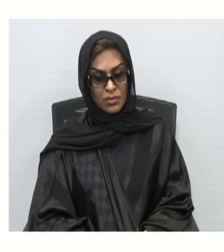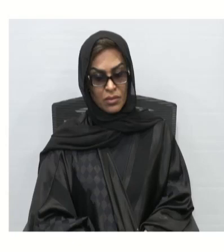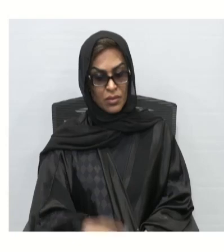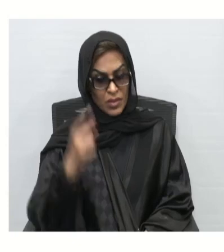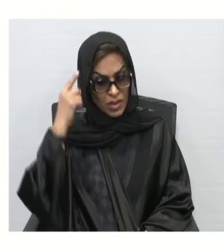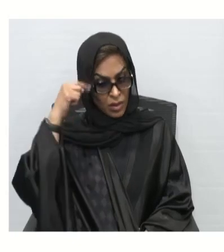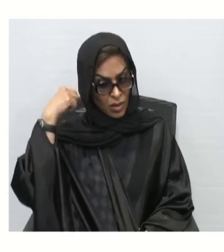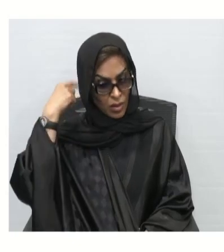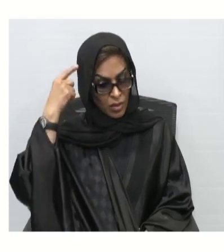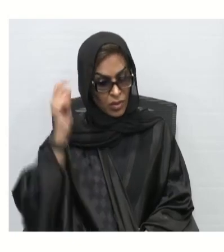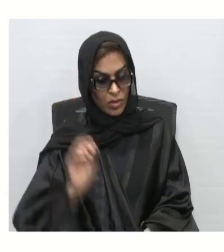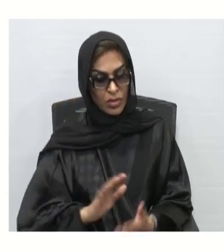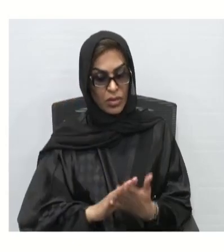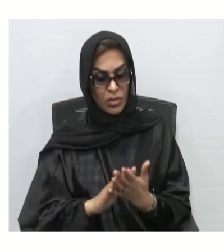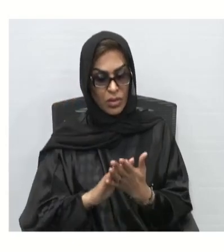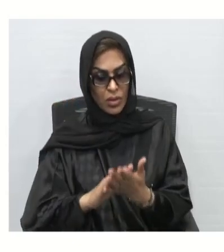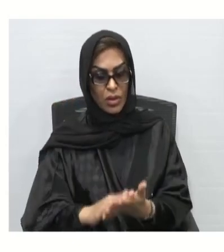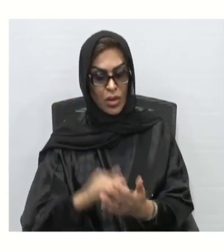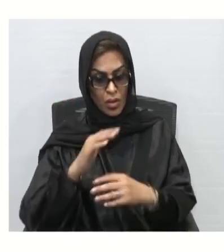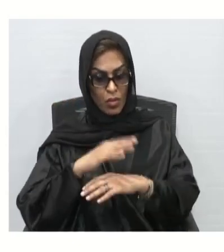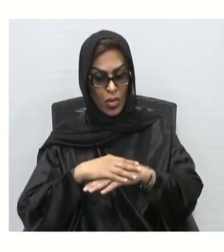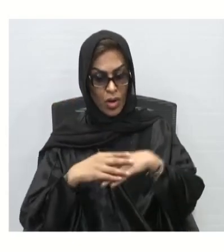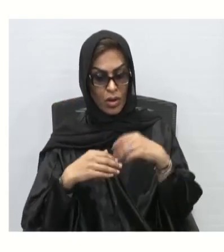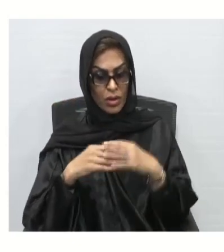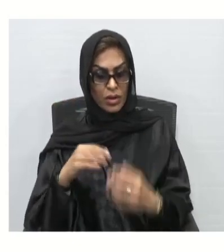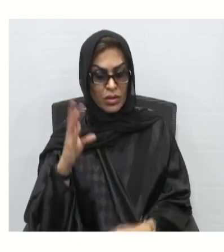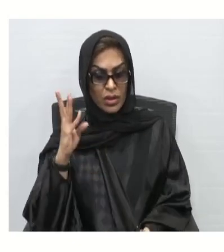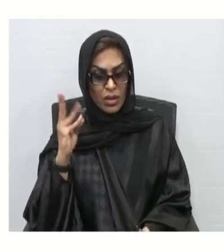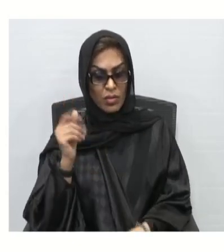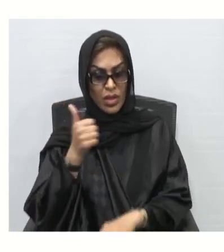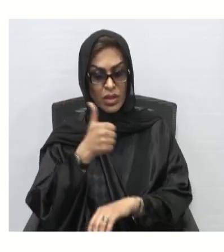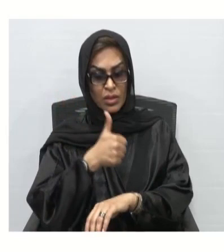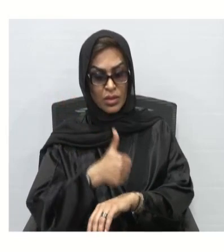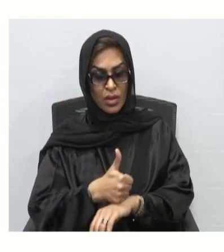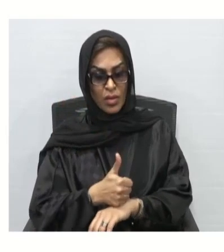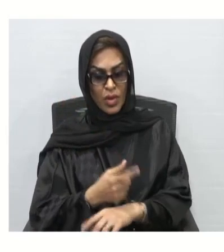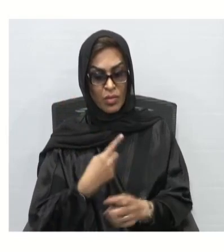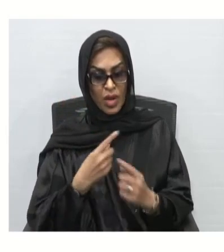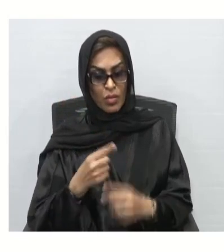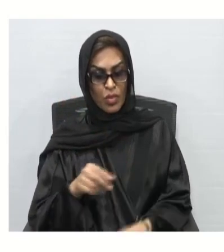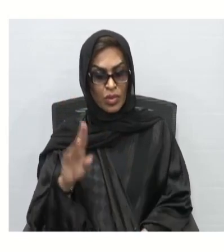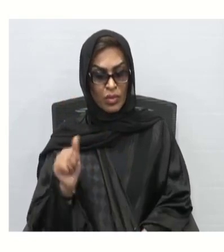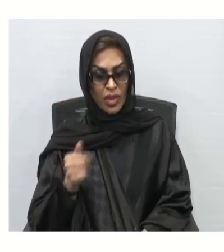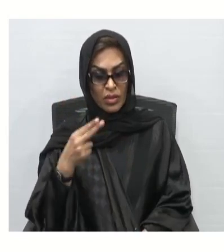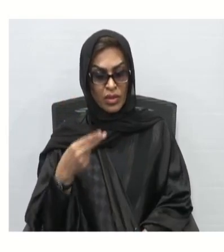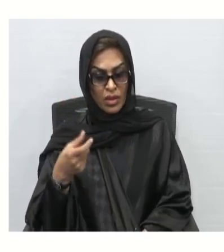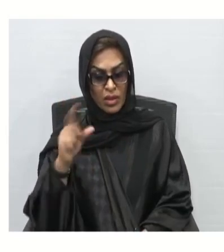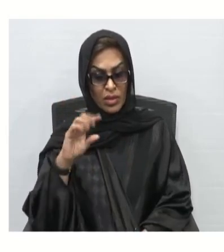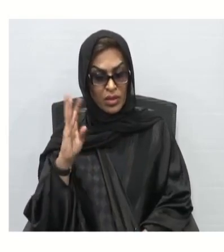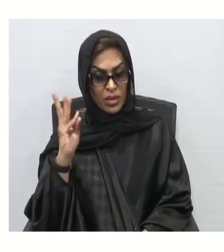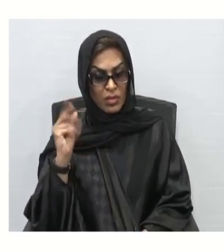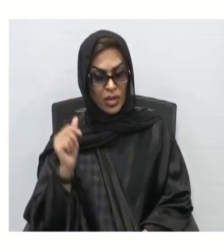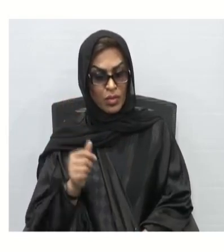تذكر تساعدنا المهارات الرقميه الاساسيه على التعامل مع متطلبات